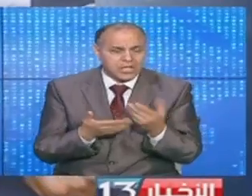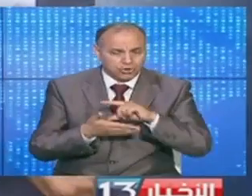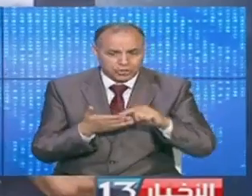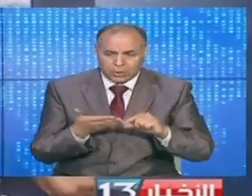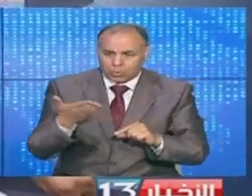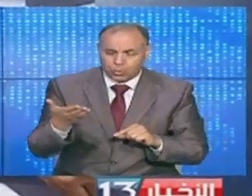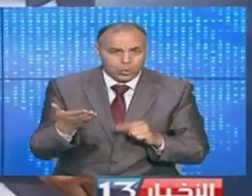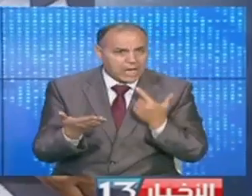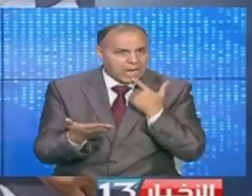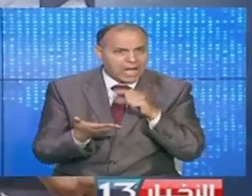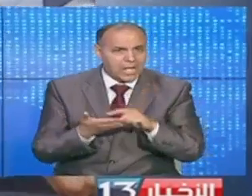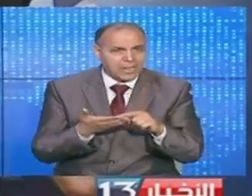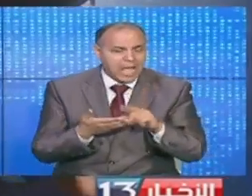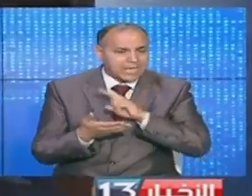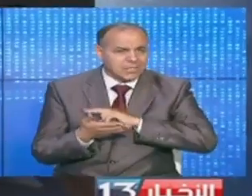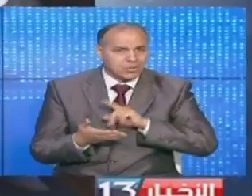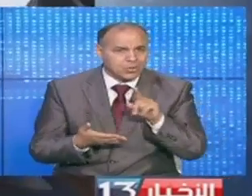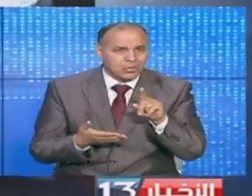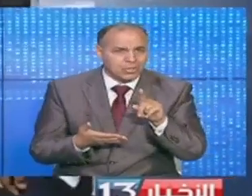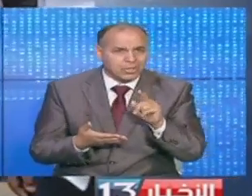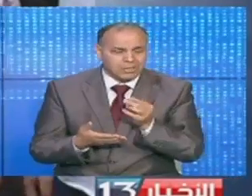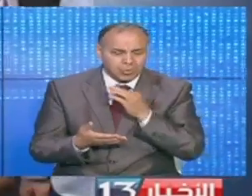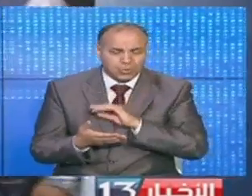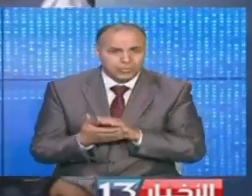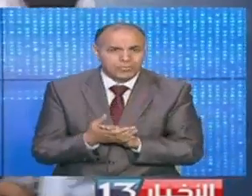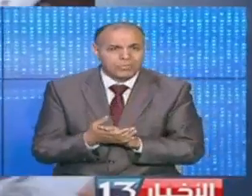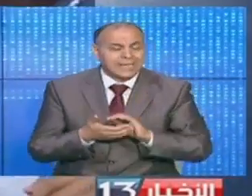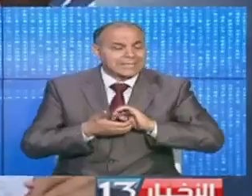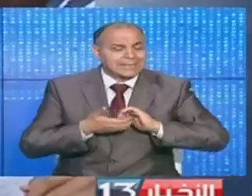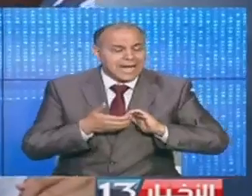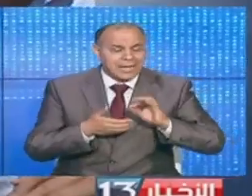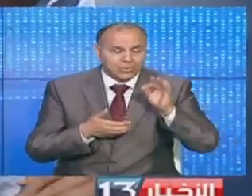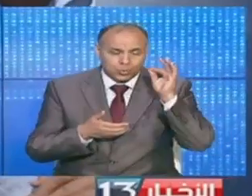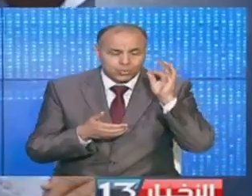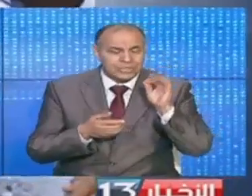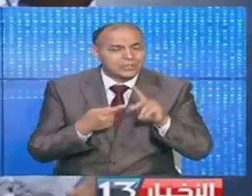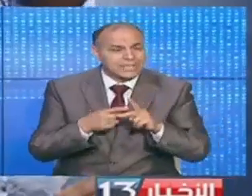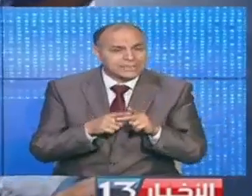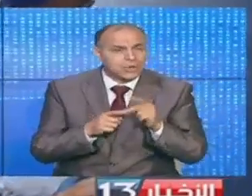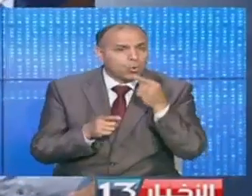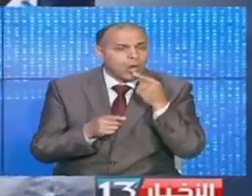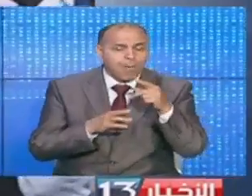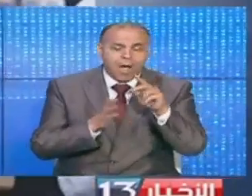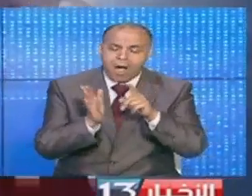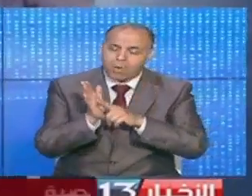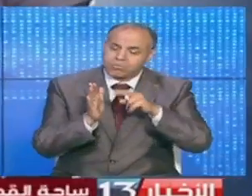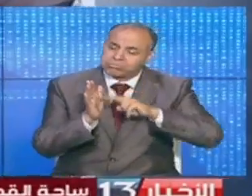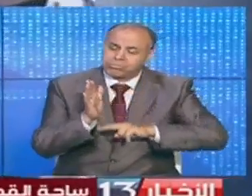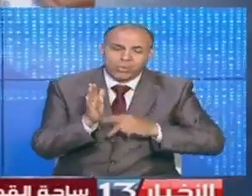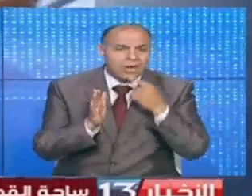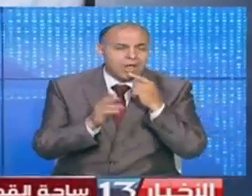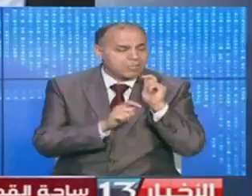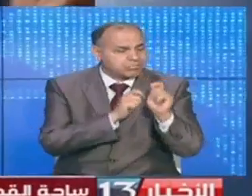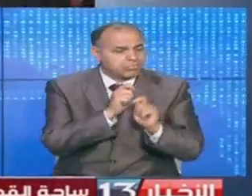هذا، هز ولا سيرونس، انت راك ما تاكلش. الاتحاد التونسي للتاكسي الفردي طلب ايضا بمراجعه قرار تاجيل